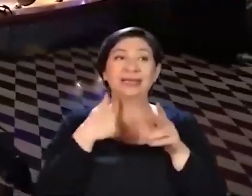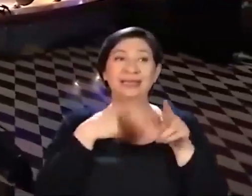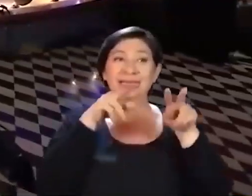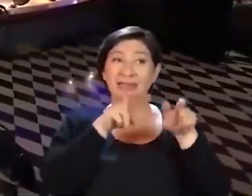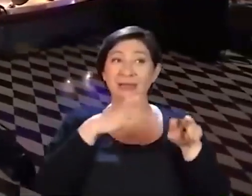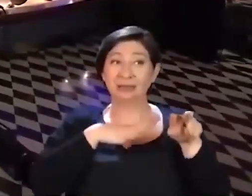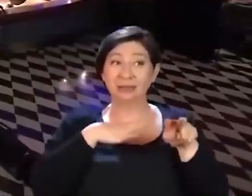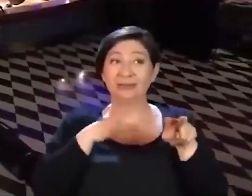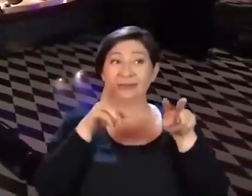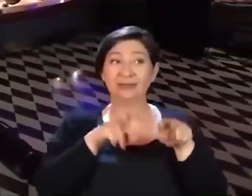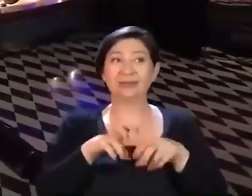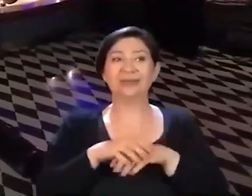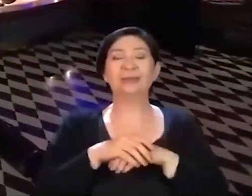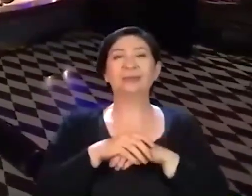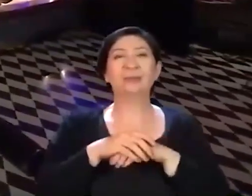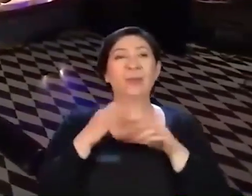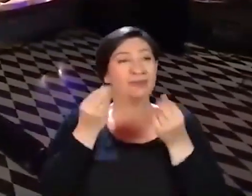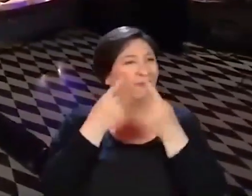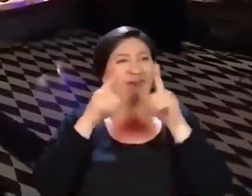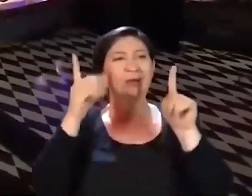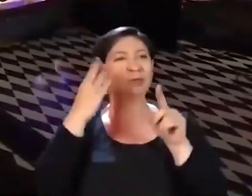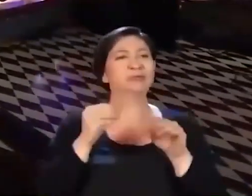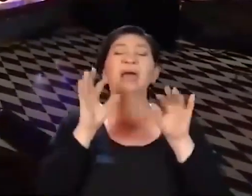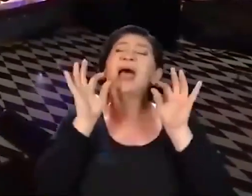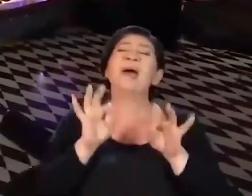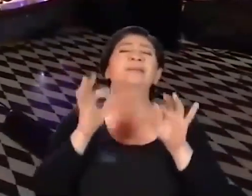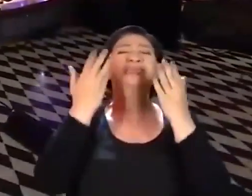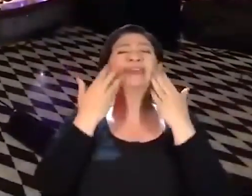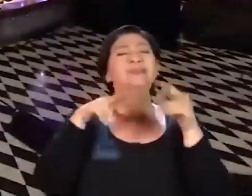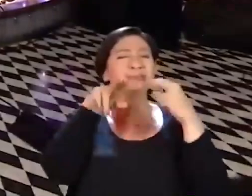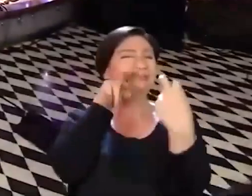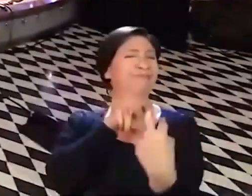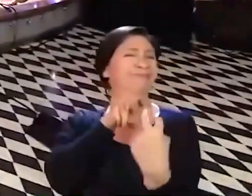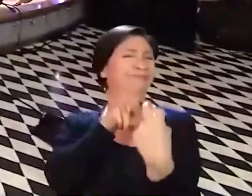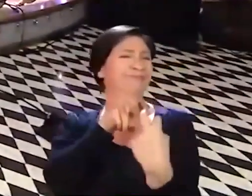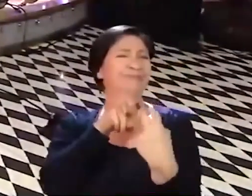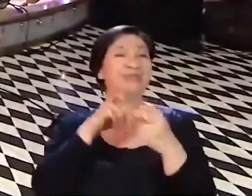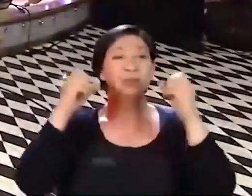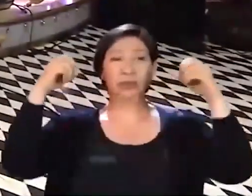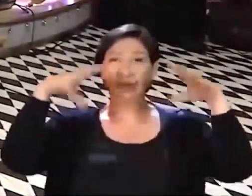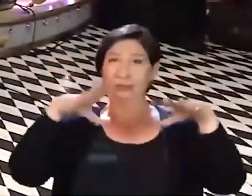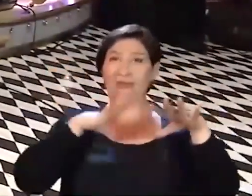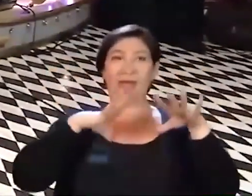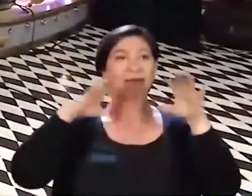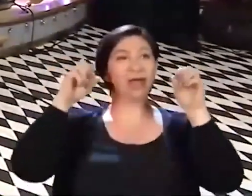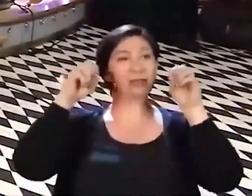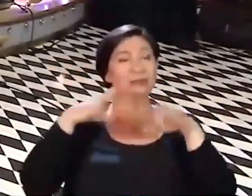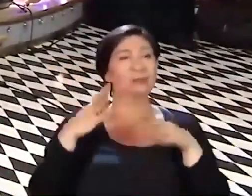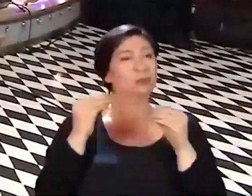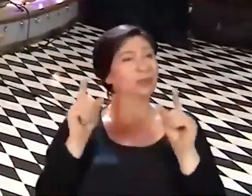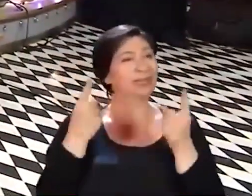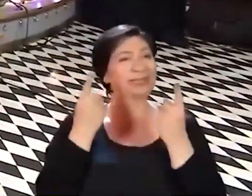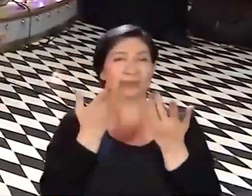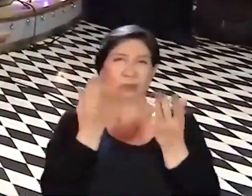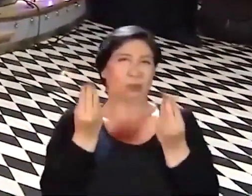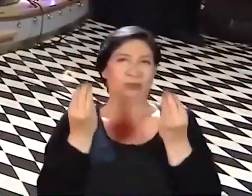eğer arzu edersen. Gel tabii. Burada gel, bak, şeylerimiz olsun de var. Seyircinin karşısında oturuyor. Bunlar ışıklarımız da var. Bunları da açabiliriz. Çok peki. İlginç.